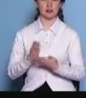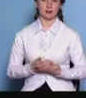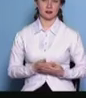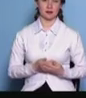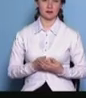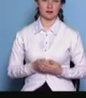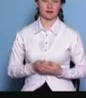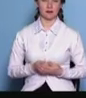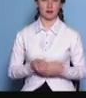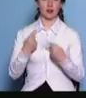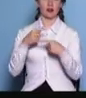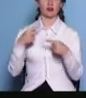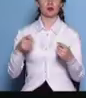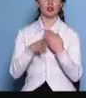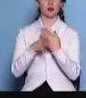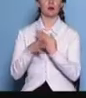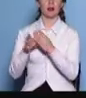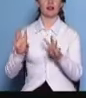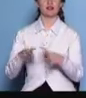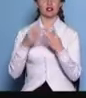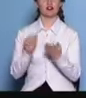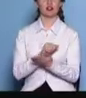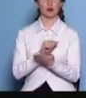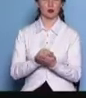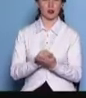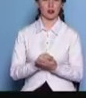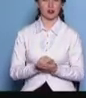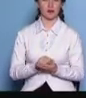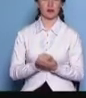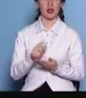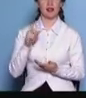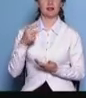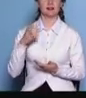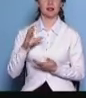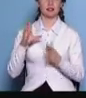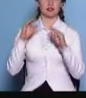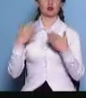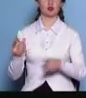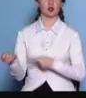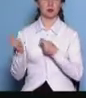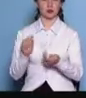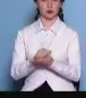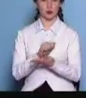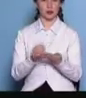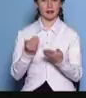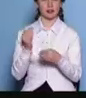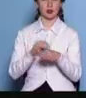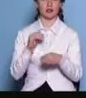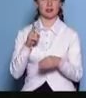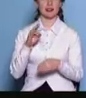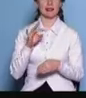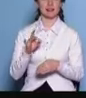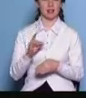пустят. Другим помогают восстановить документы. Органы ЗАГС к вечеру привезут уже документы, которые касаются Кизнера. Вот у